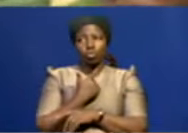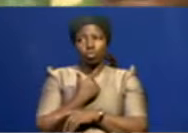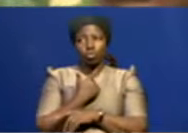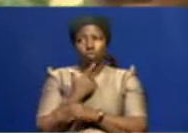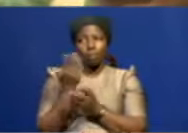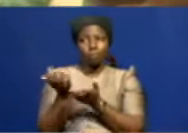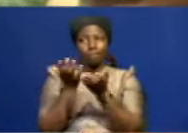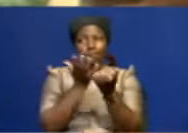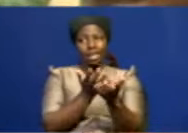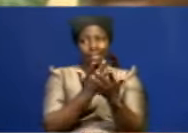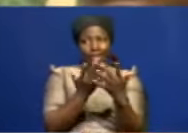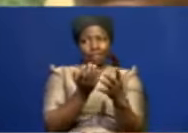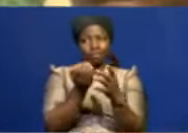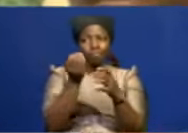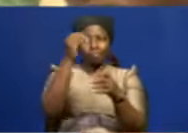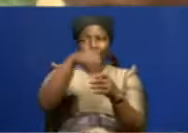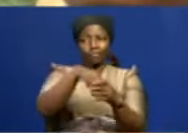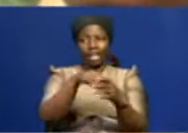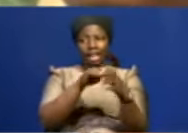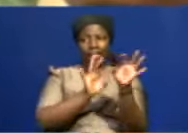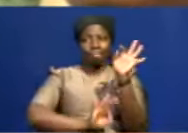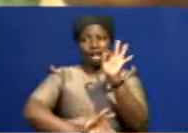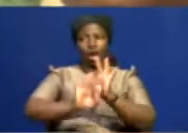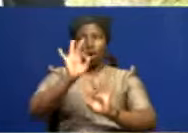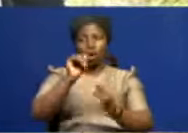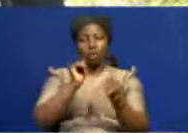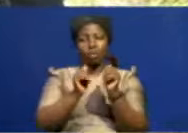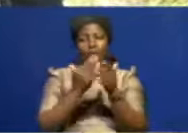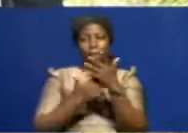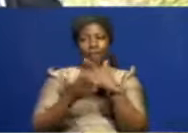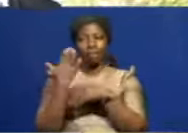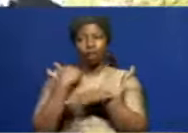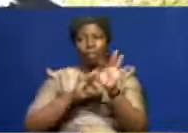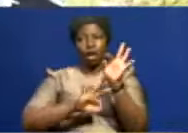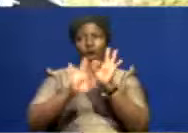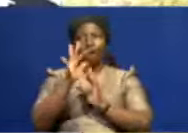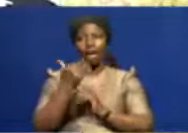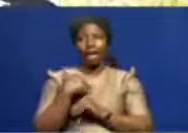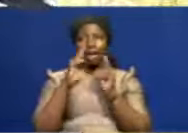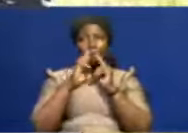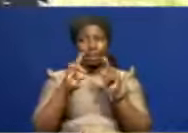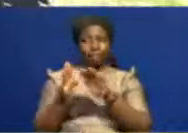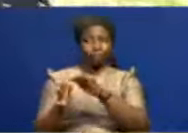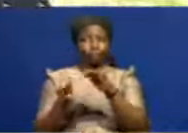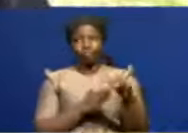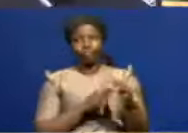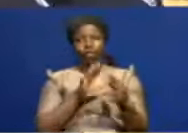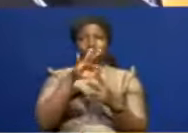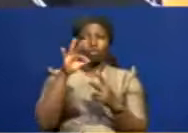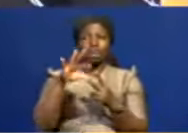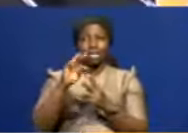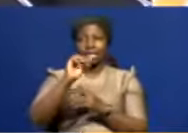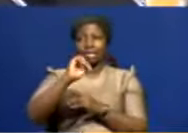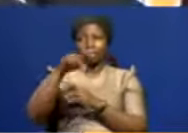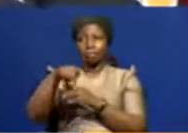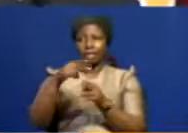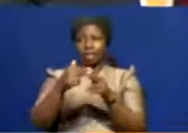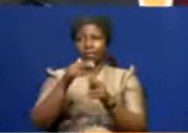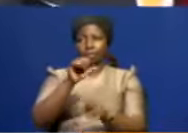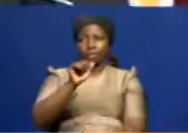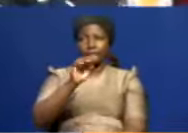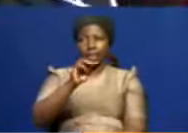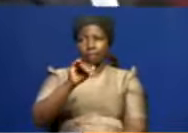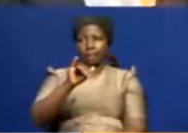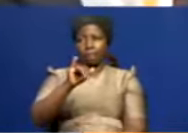hall ambaye ilikuwa hall ambaye ilikuwa na amani. Kwingineko, mbunge maalum Sabina Chege ametoa wito kwa aliyekuwa Rais